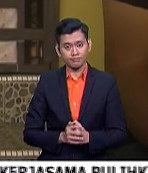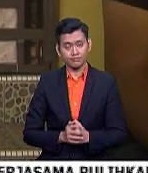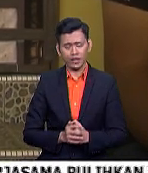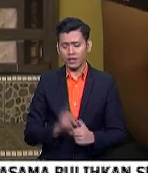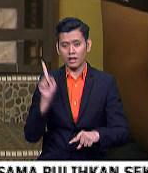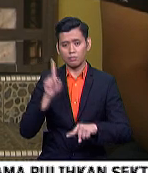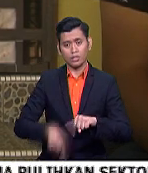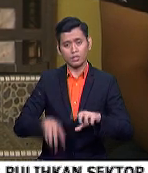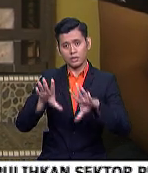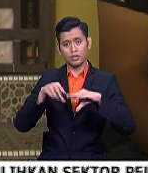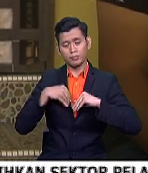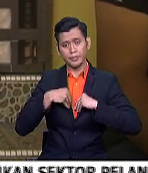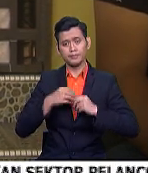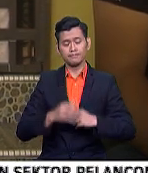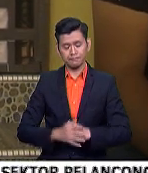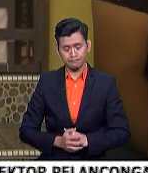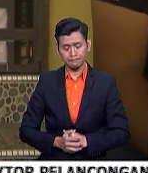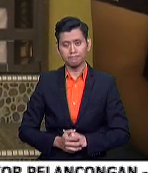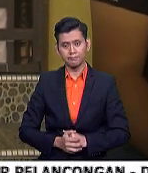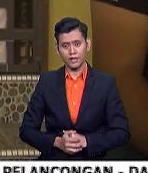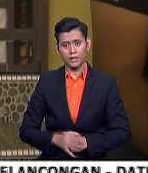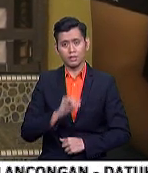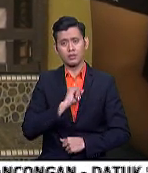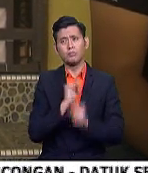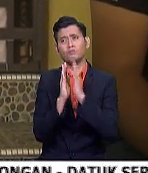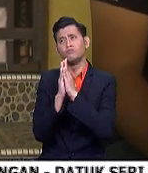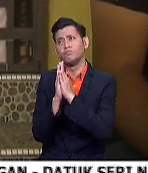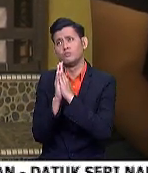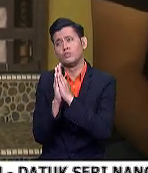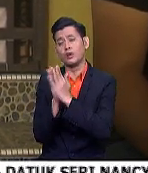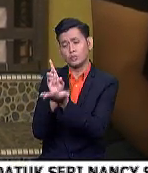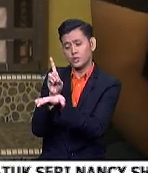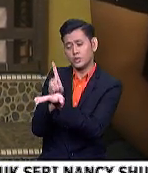tak boleh terima lah. Memang saya tu saya buat rayu dengan doktor.